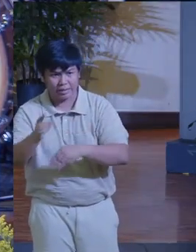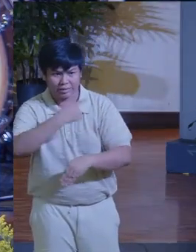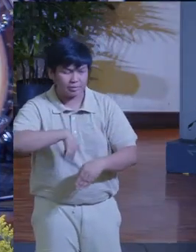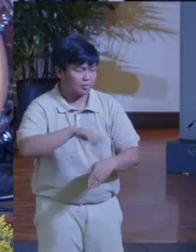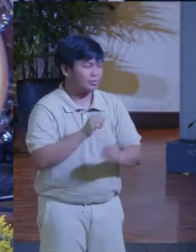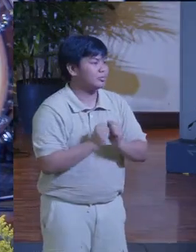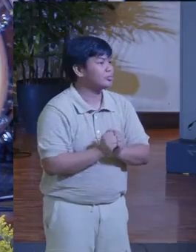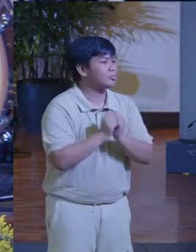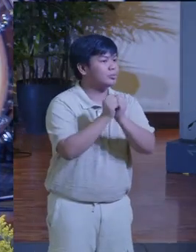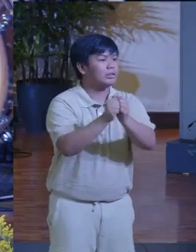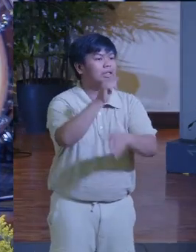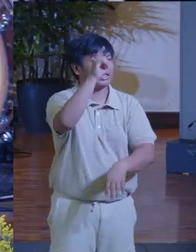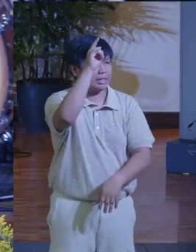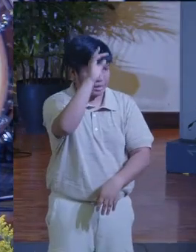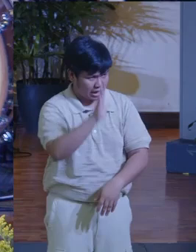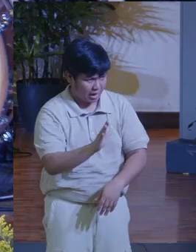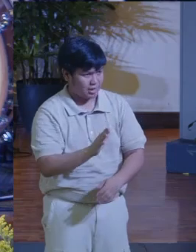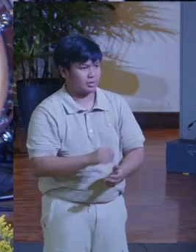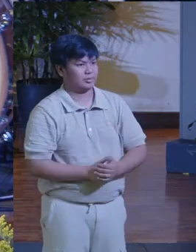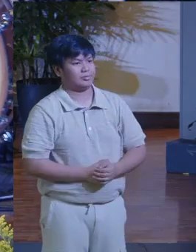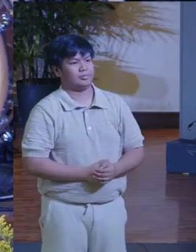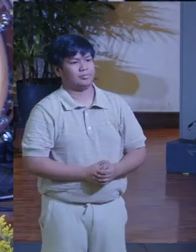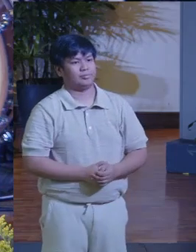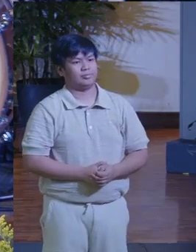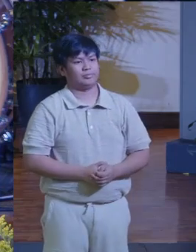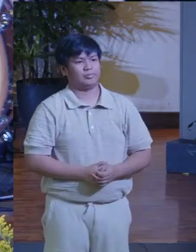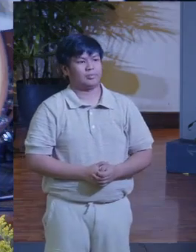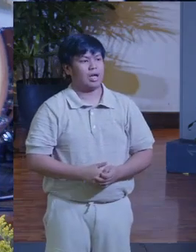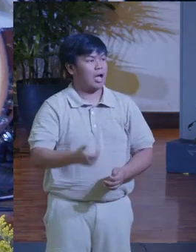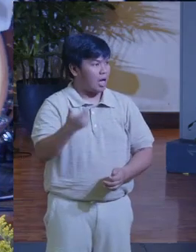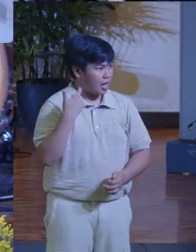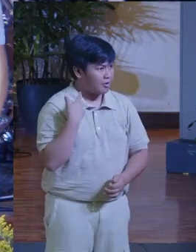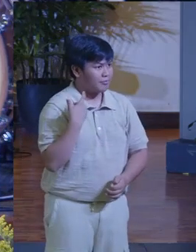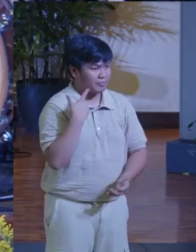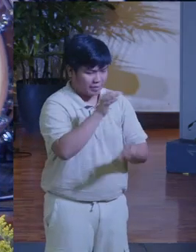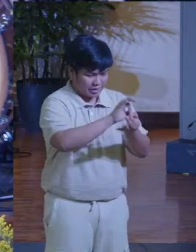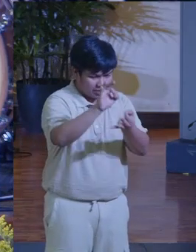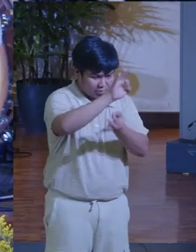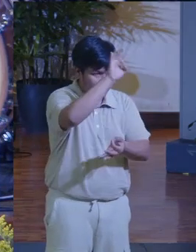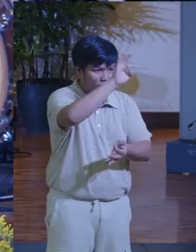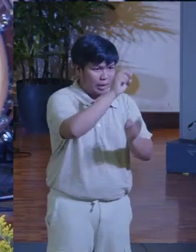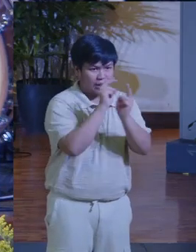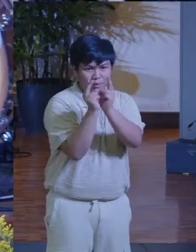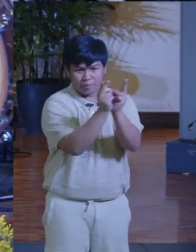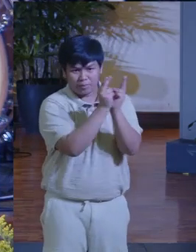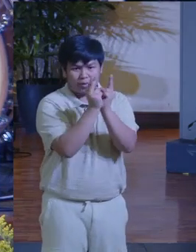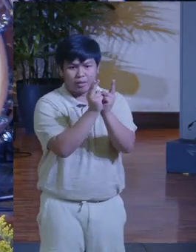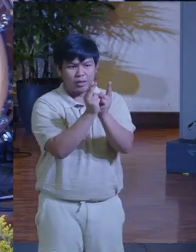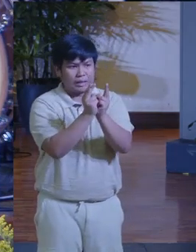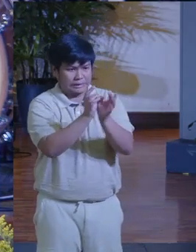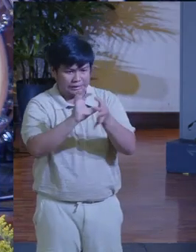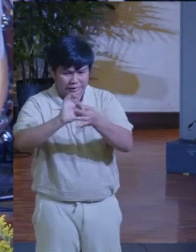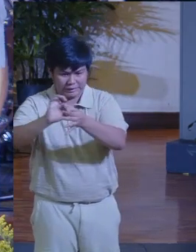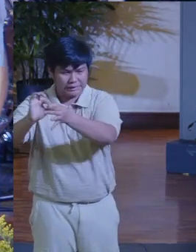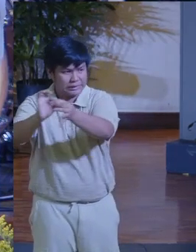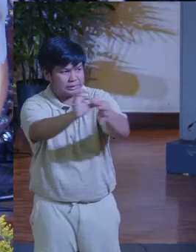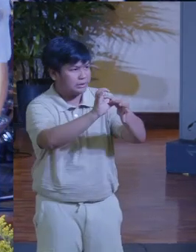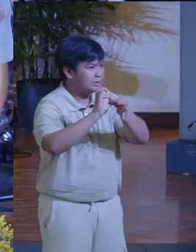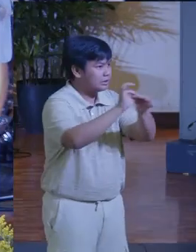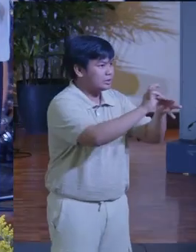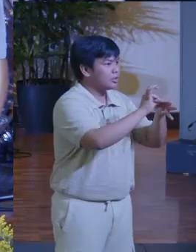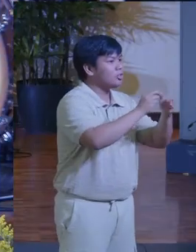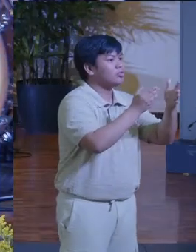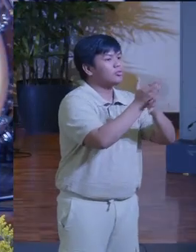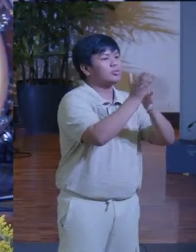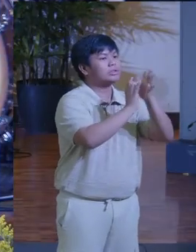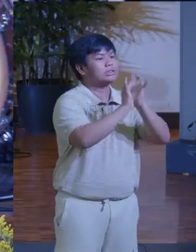and He is in us. Meron tayong spiritual union, isang kaugnayan kay Jesus na